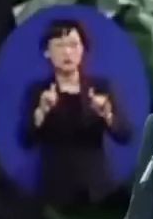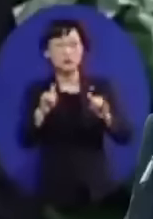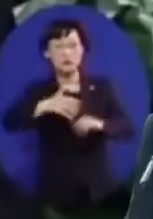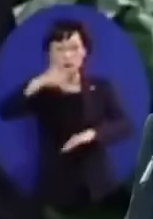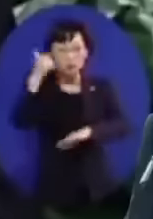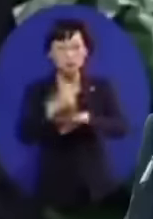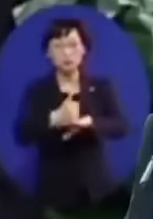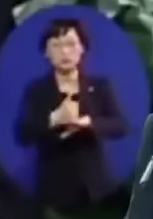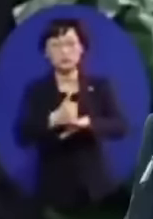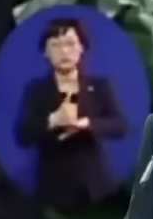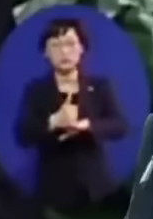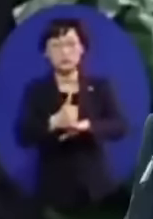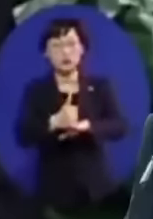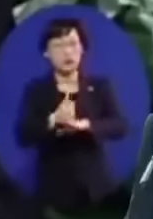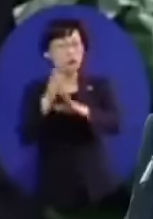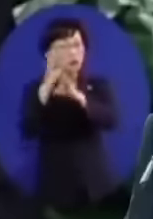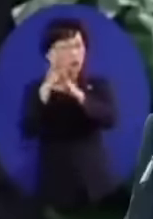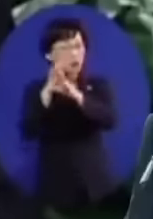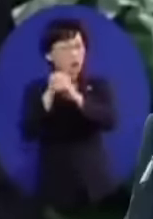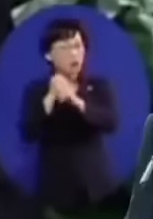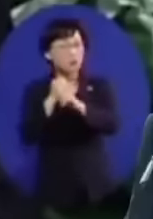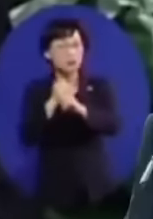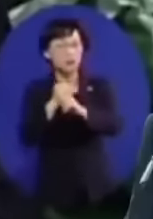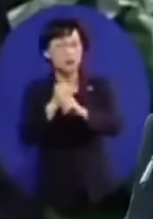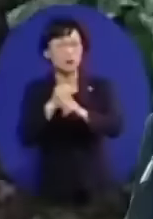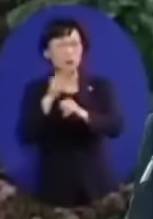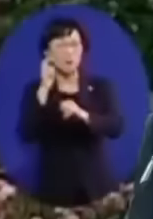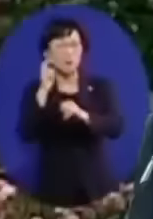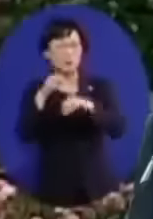전국적으로 언제나 망했습니다.